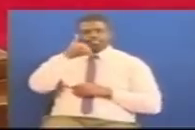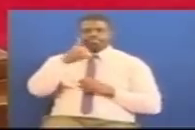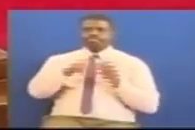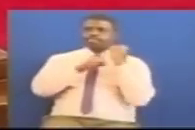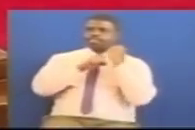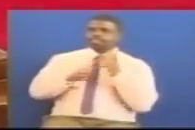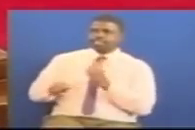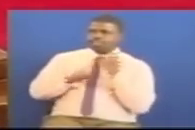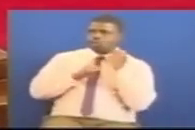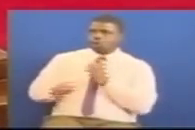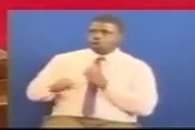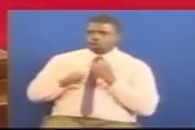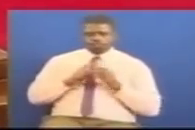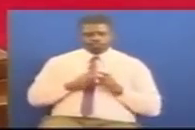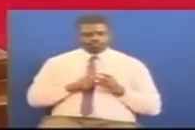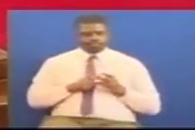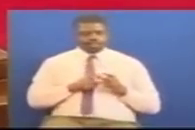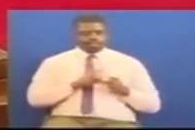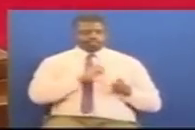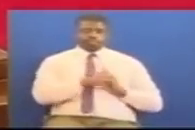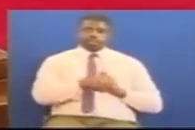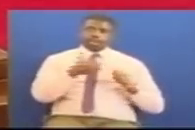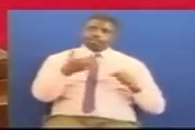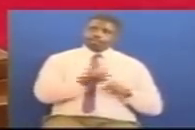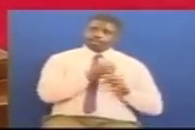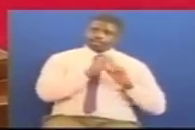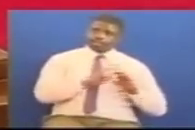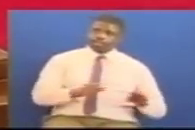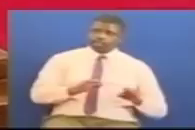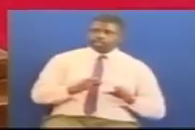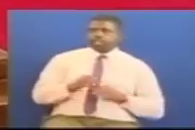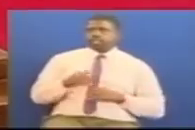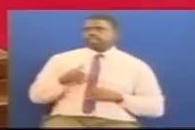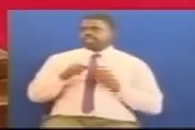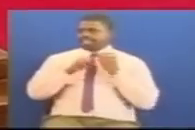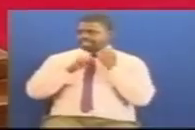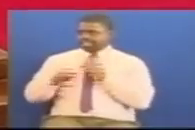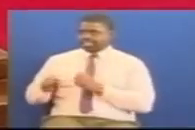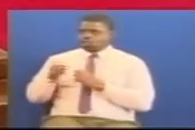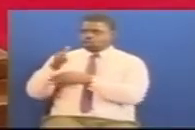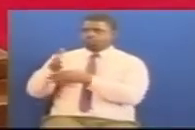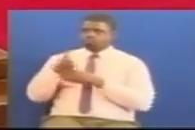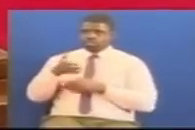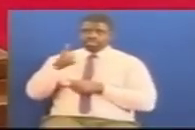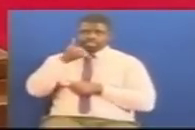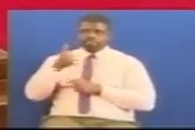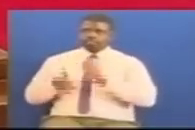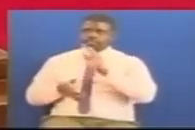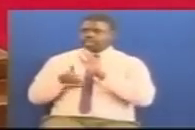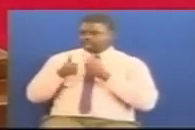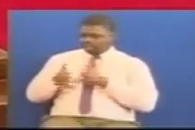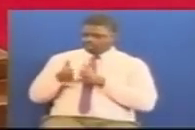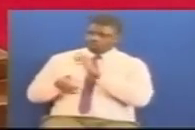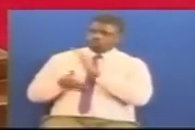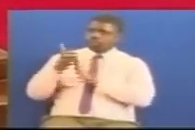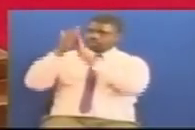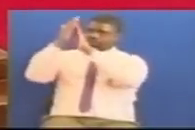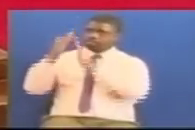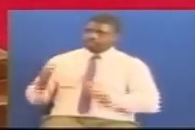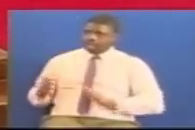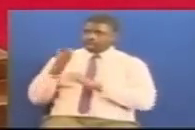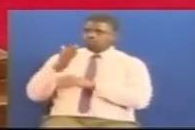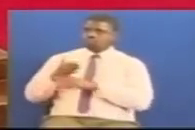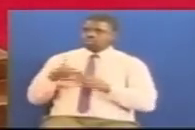vya ujenzi kutoka NEMKI vimekwisha patikana, hivyo kampuni ya simu ya Tigo inategemea kuanza ujenzi wa mnara sambamba